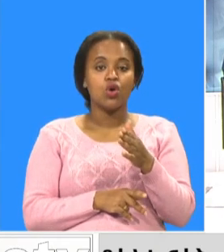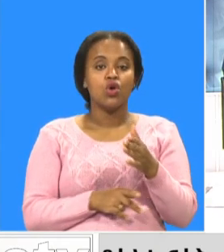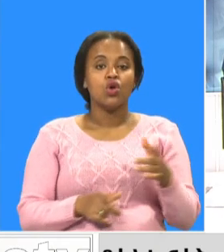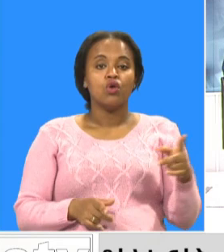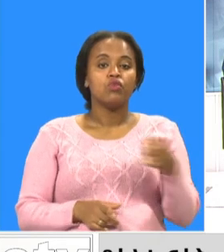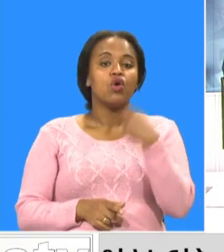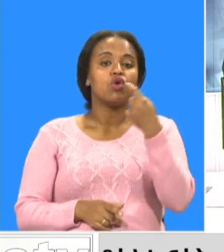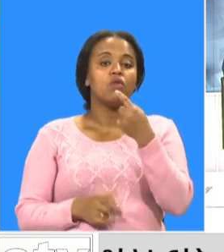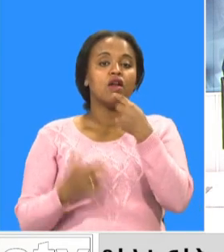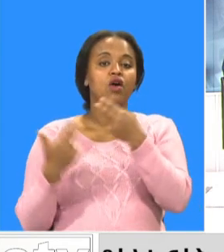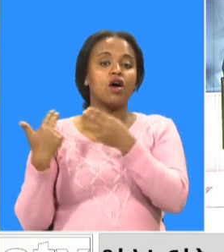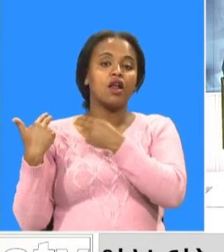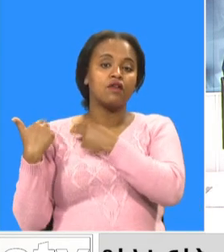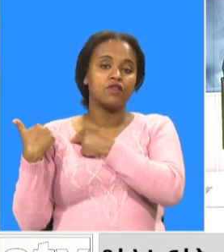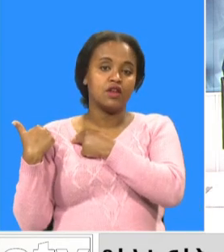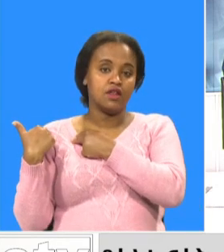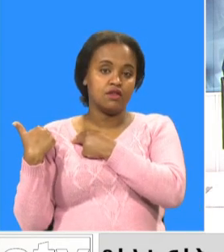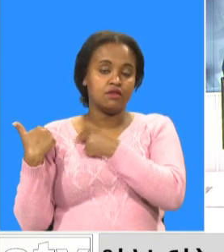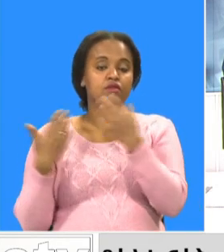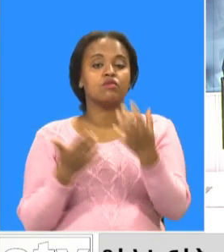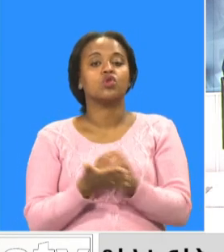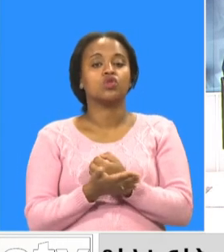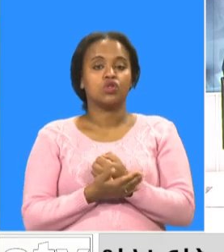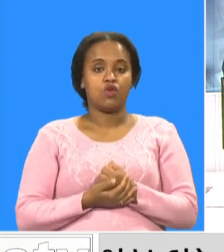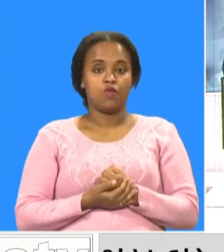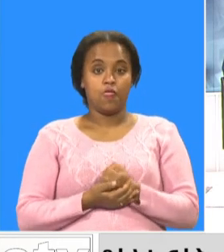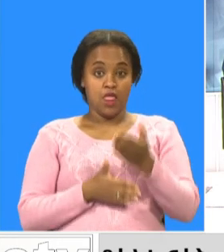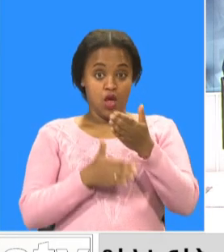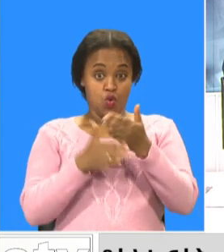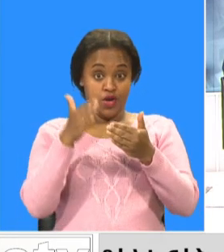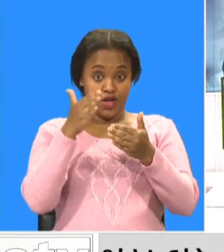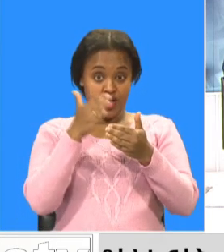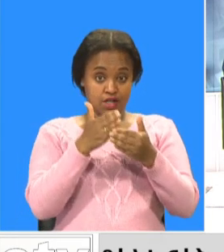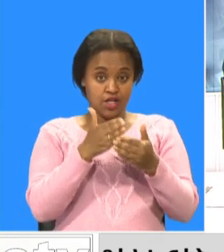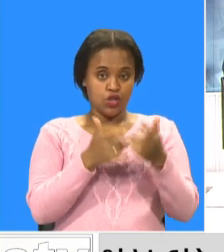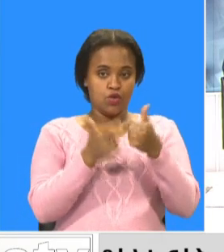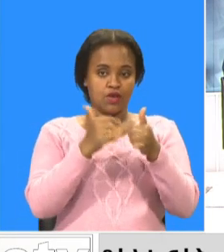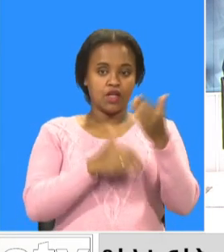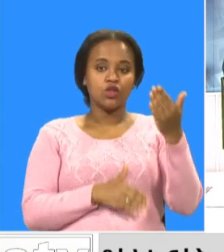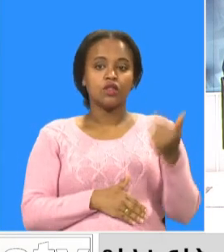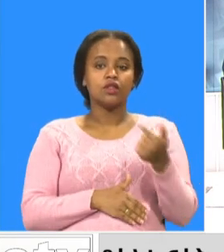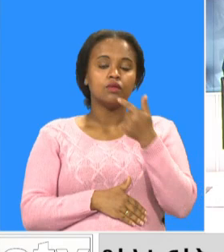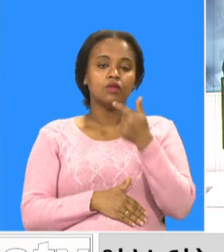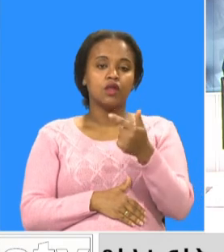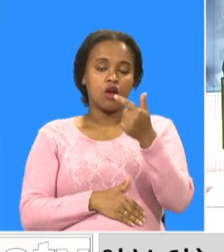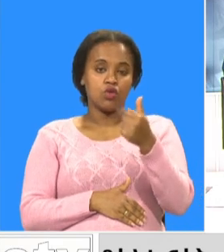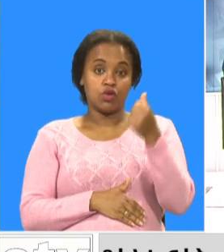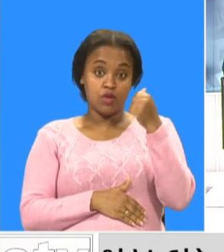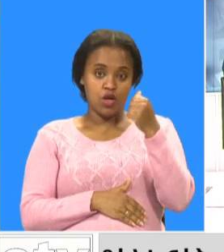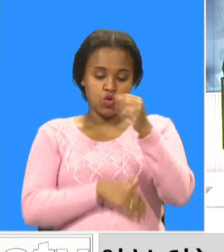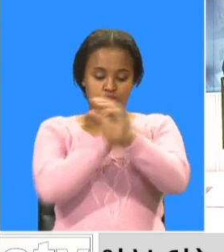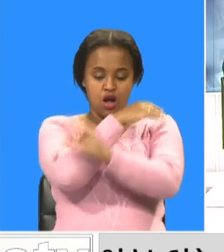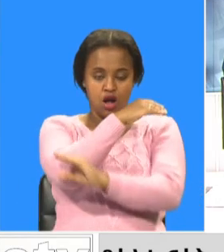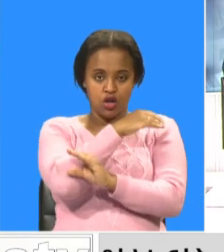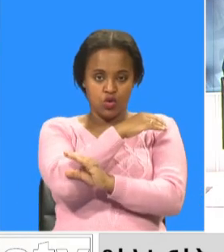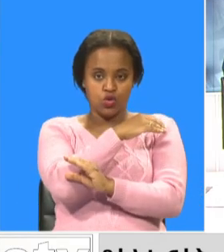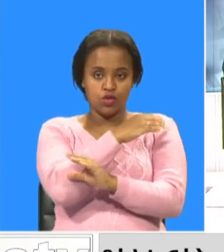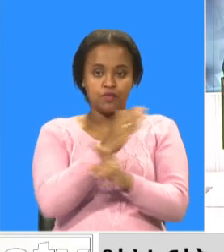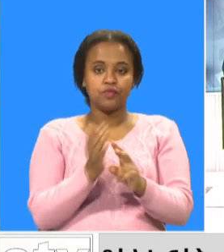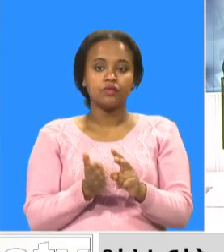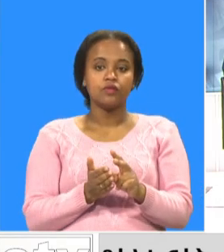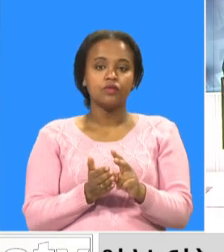ወይም እንግዲህ እነዚህ የደረጃቸው ሁኔታ ሊመጣልህ ነው። ቅድም እንዳልኩት በሌሎች ሀገሮችም